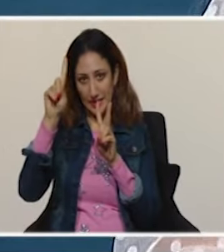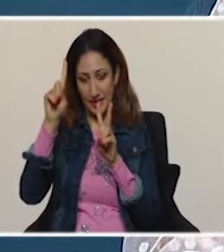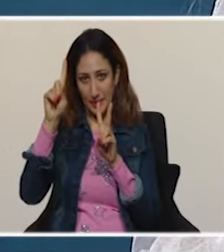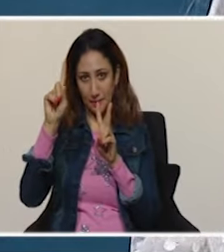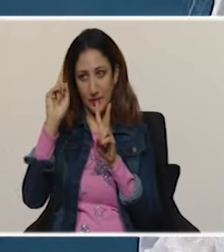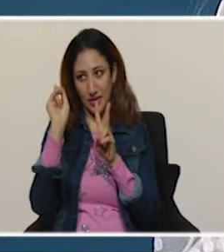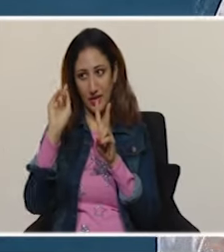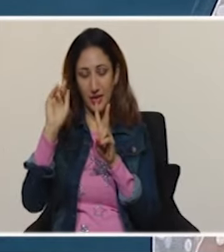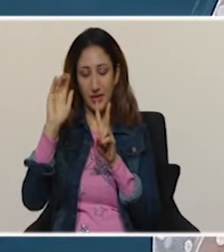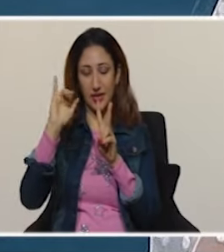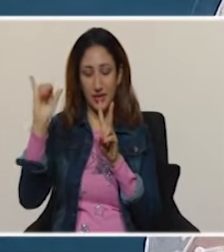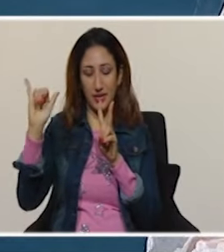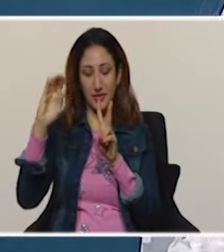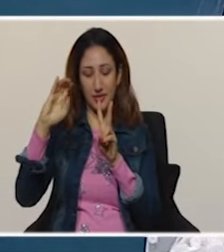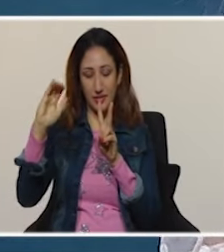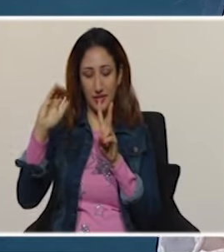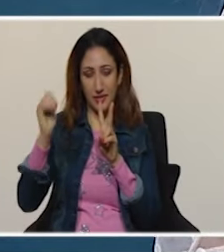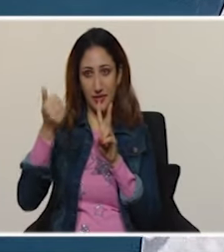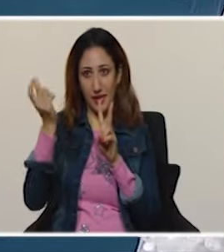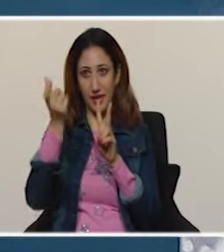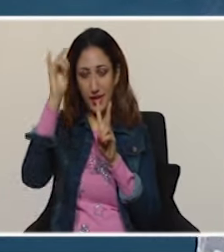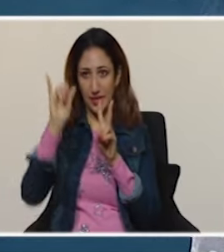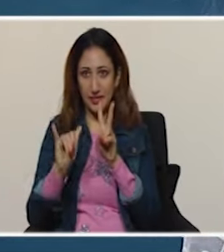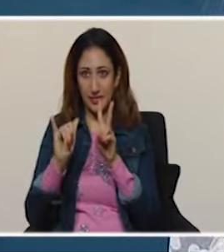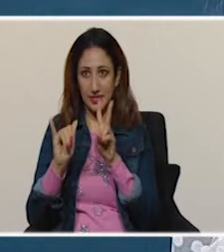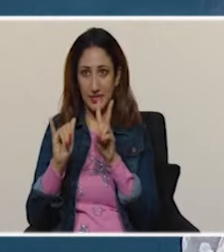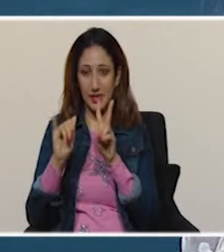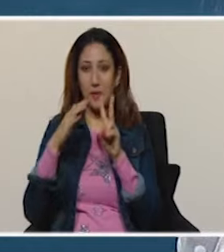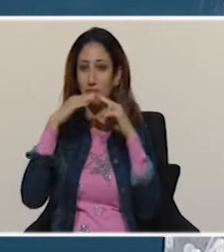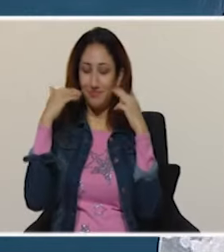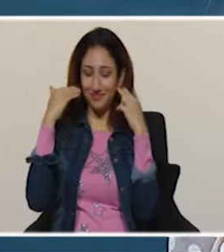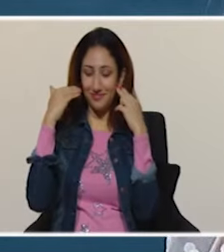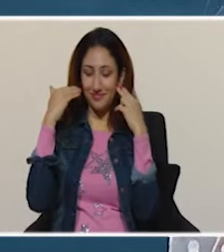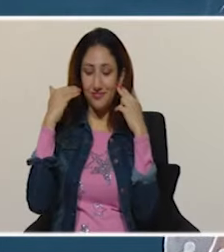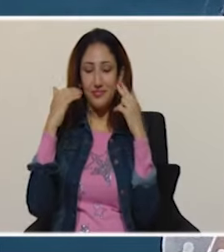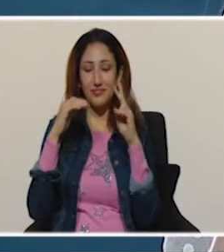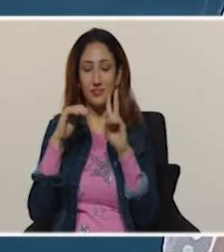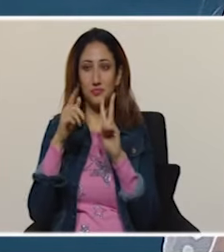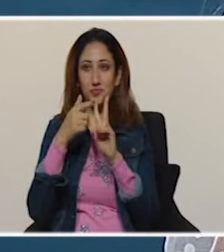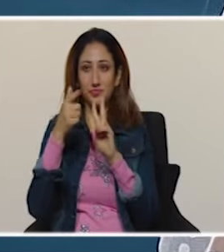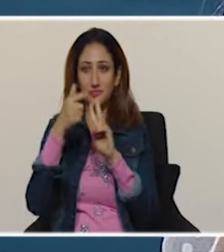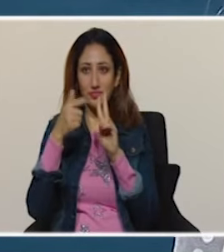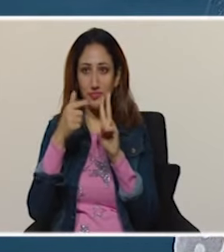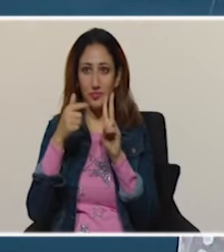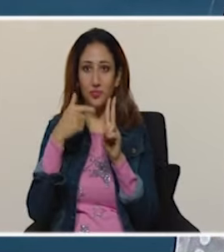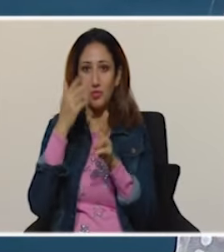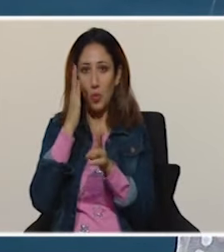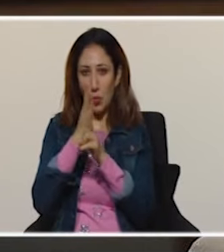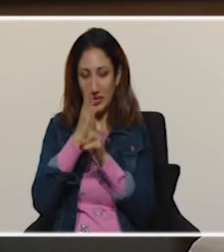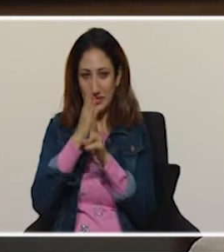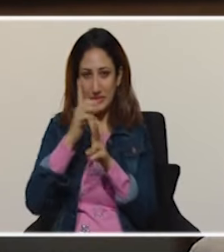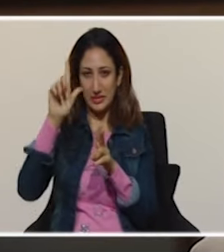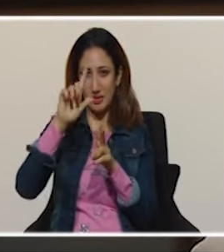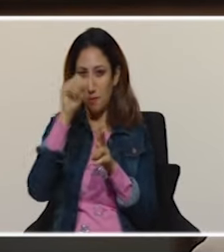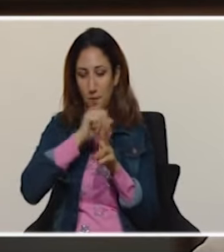كبير. وبتحب صاحبة أبتل أجمل ابتسامة وسنين لولي النجمة ليلى مراد؟ طبعا يا